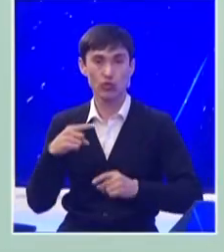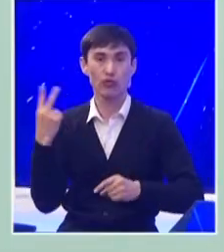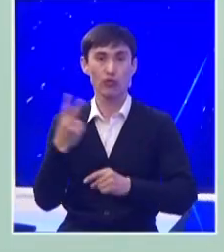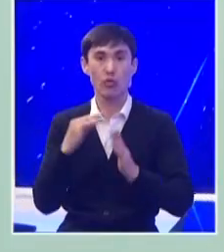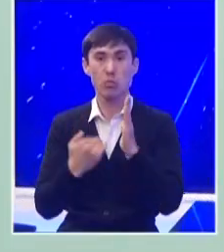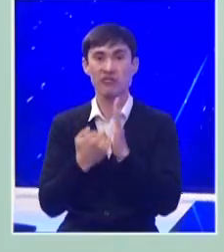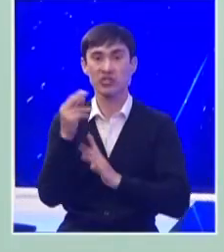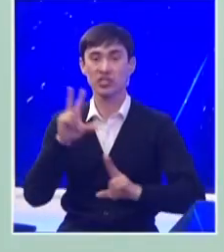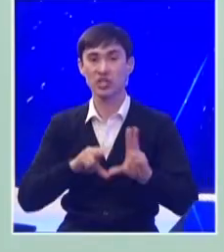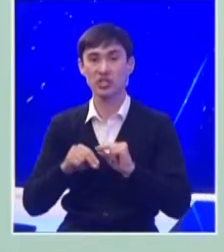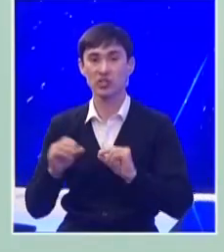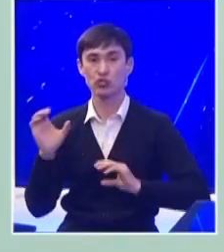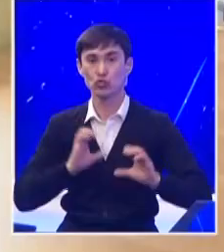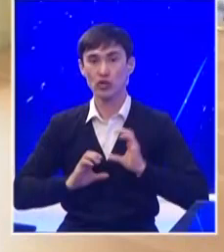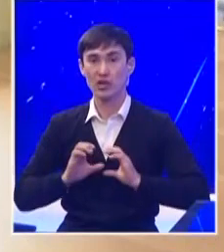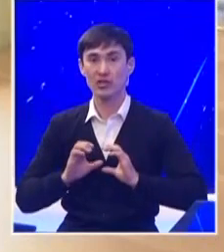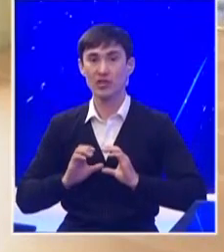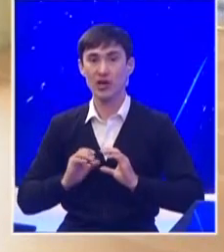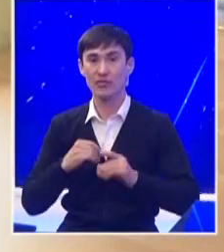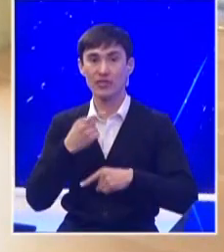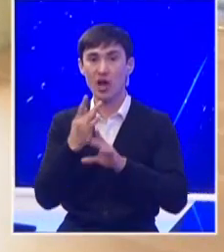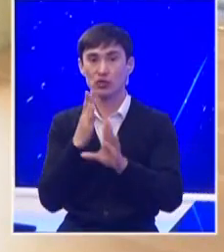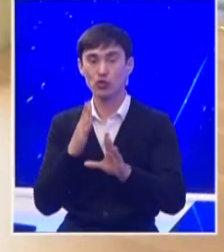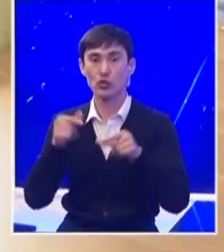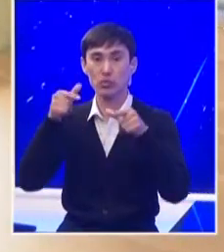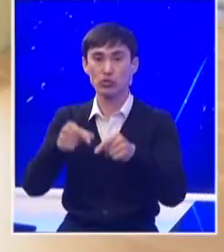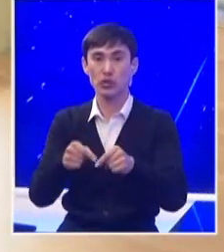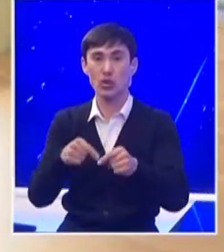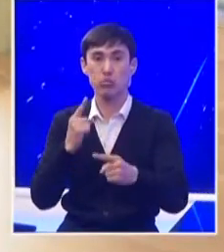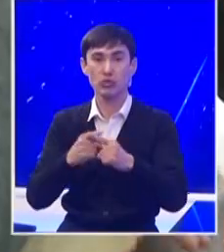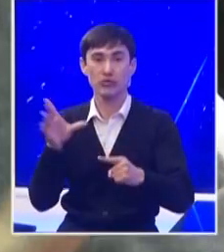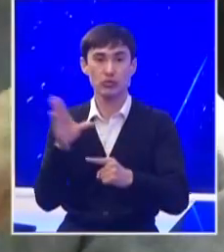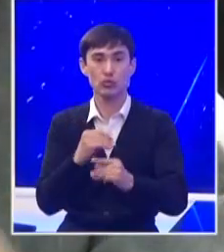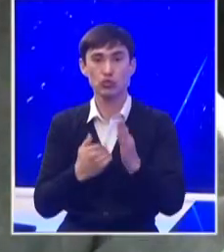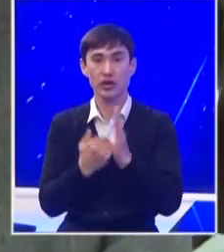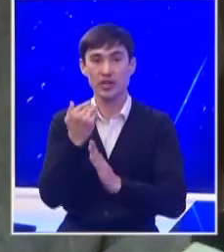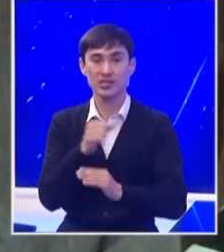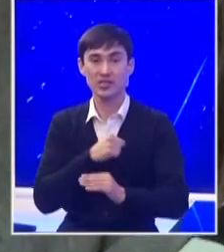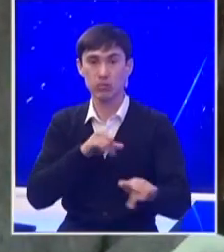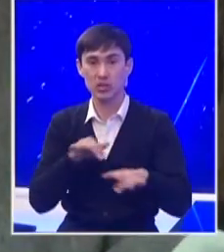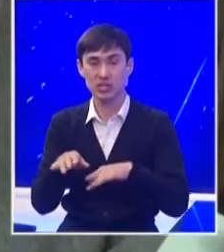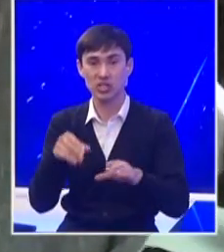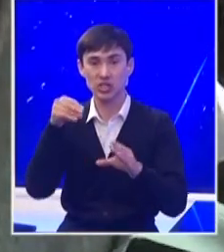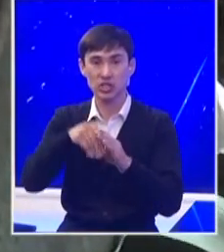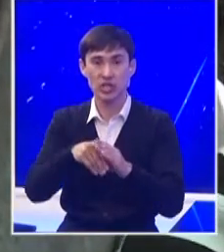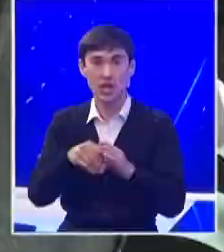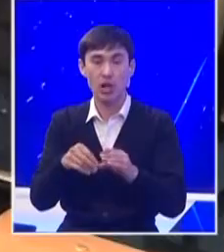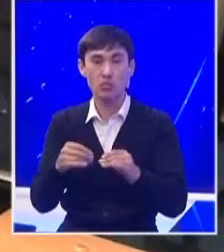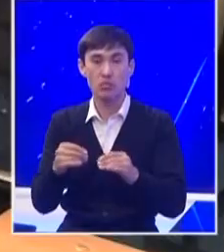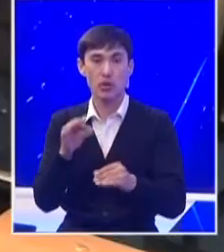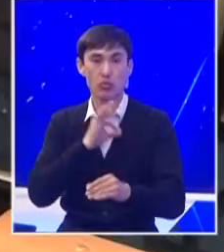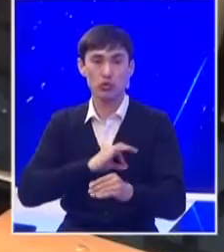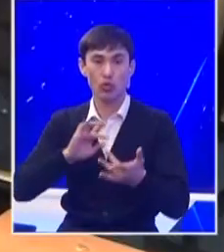вдвое повышает шансы абитуриента на внеочередное поступление. Плюс ко всему ускоряется и сам процесс зачисления. О